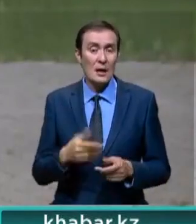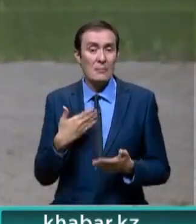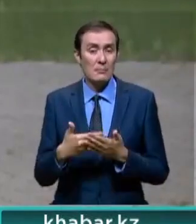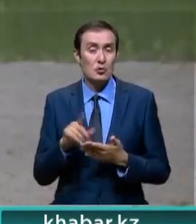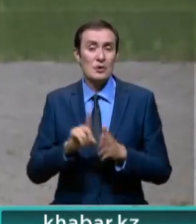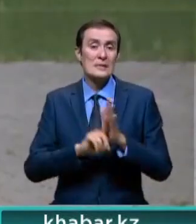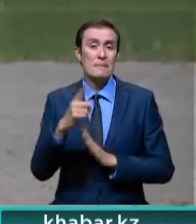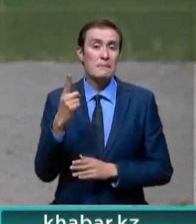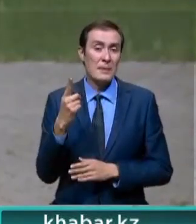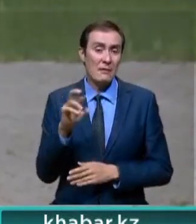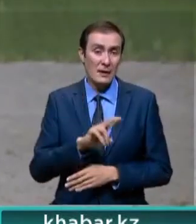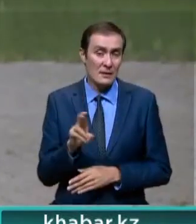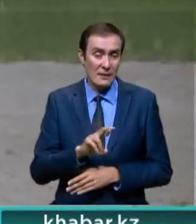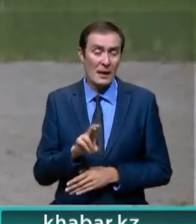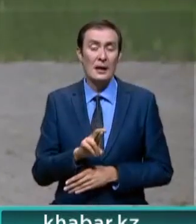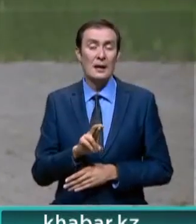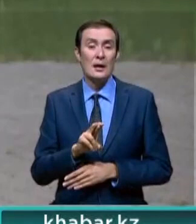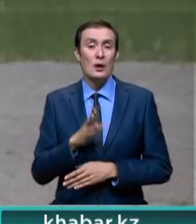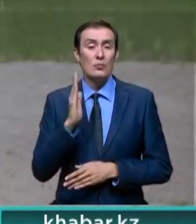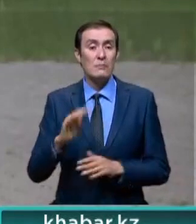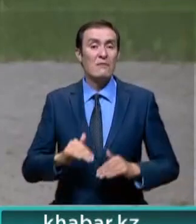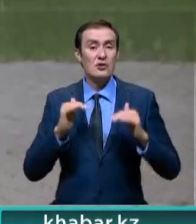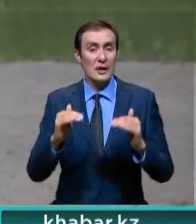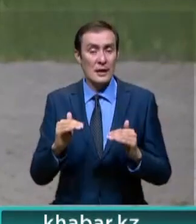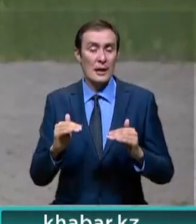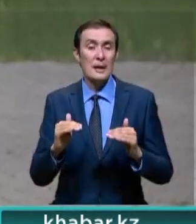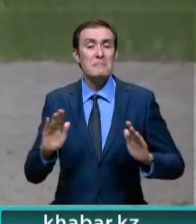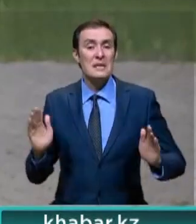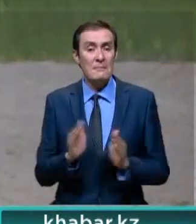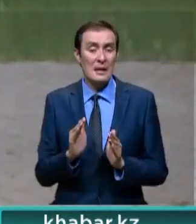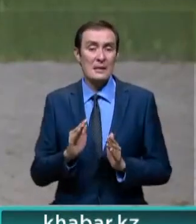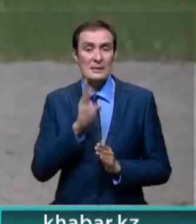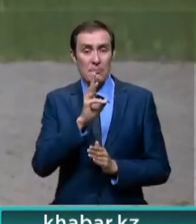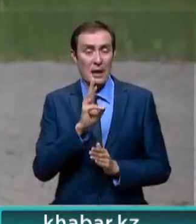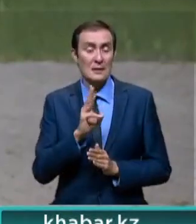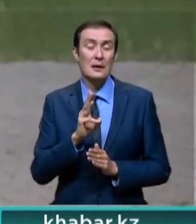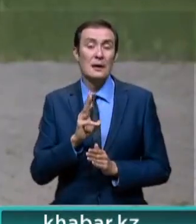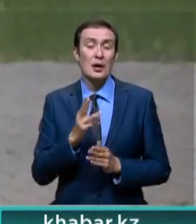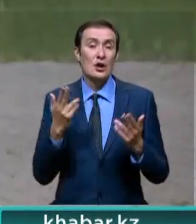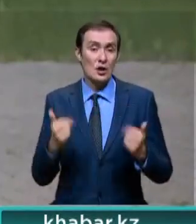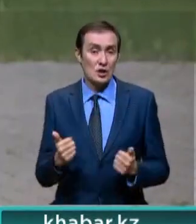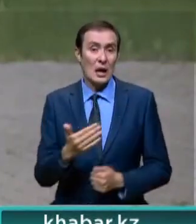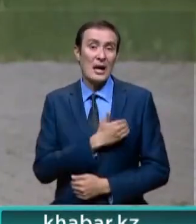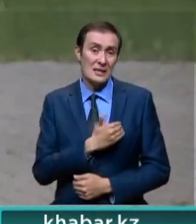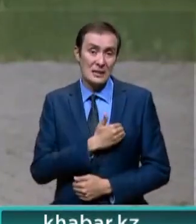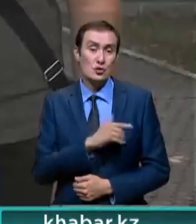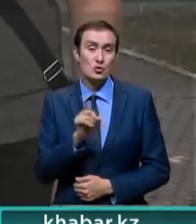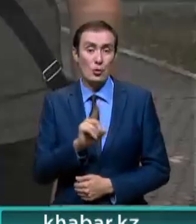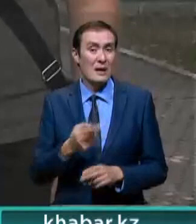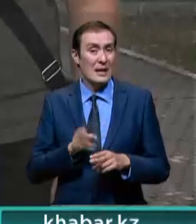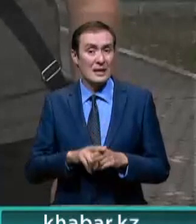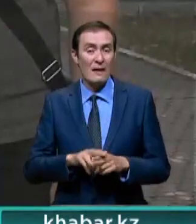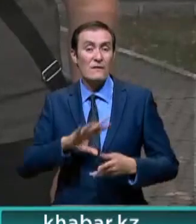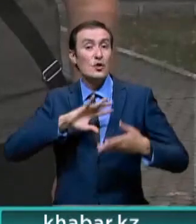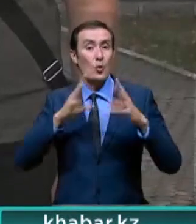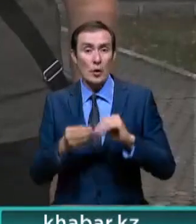что с 1 у нас января будет повышение минимальной заработной платы. Конечно, хотелось бы, чтобы это не